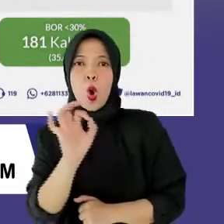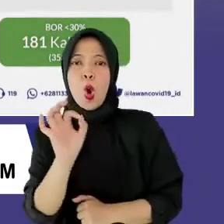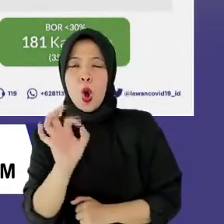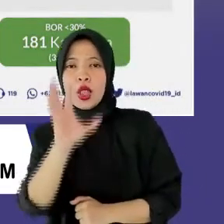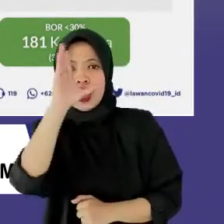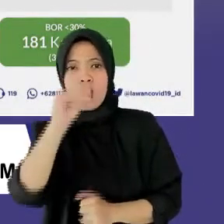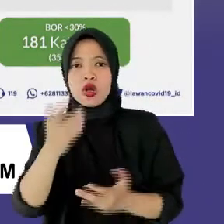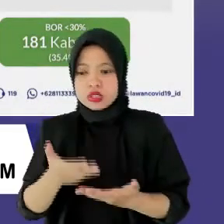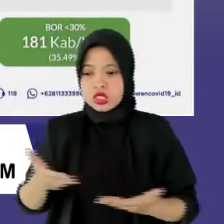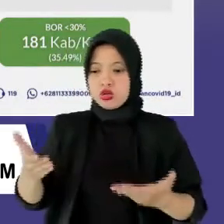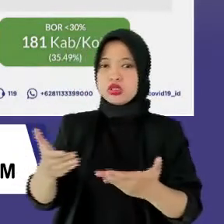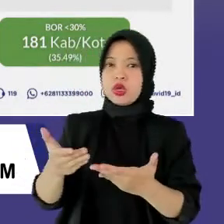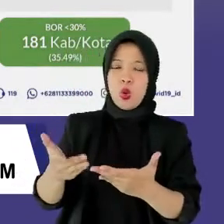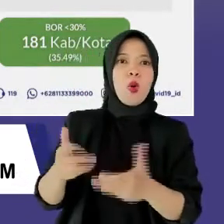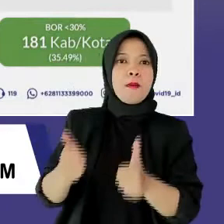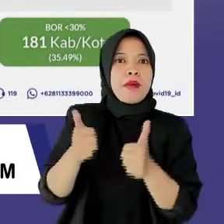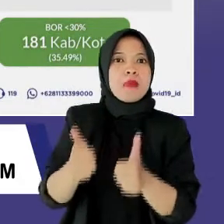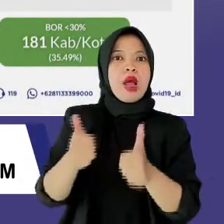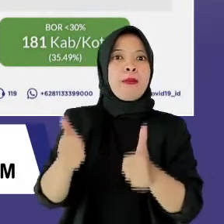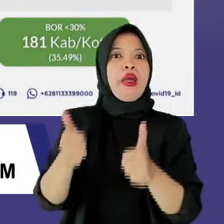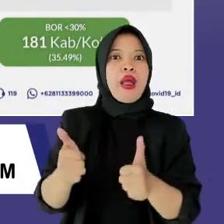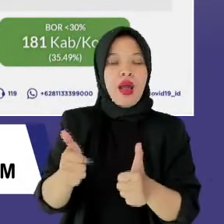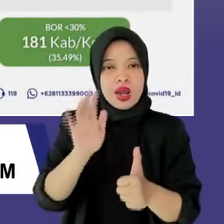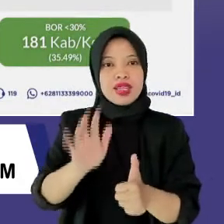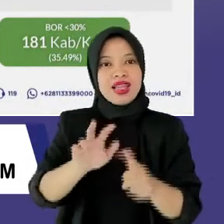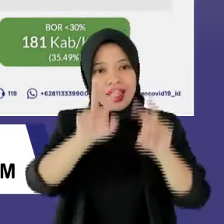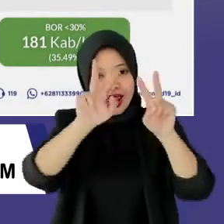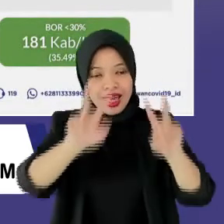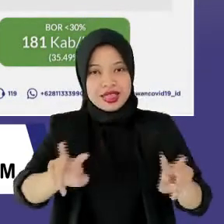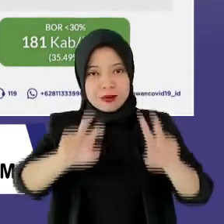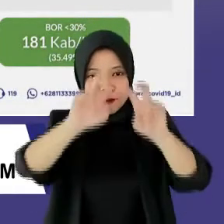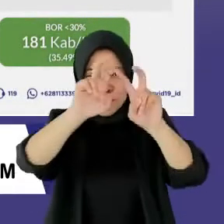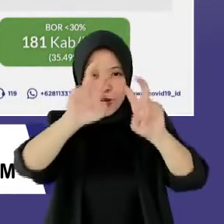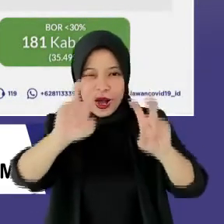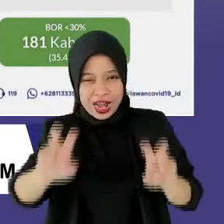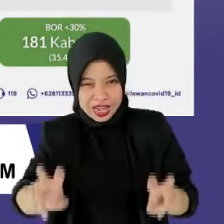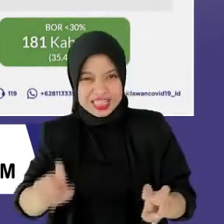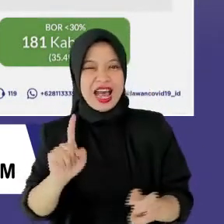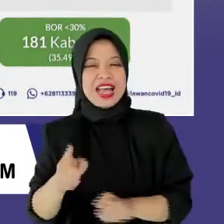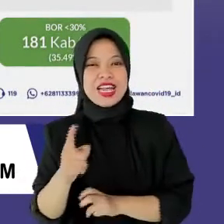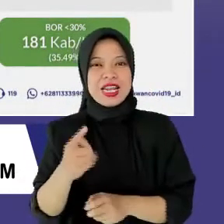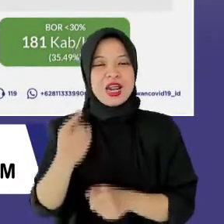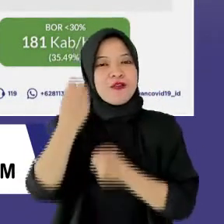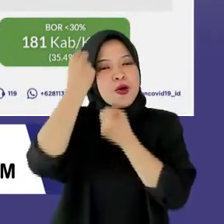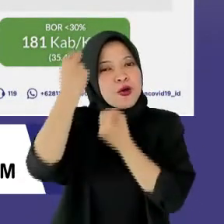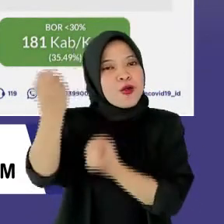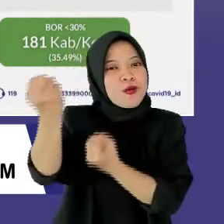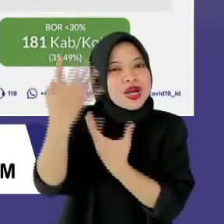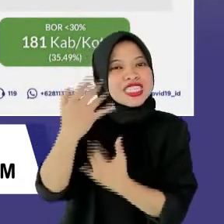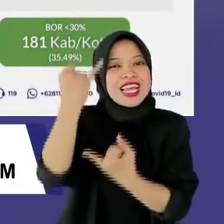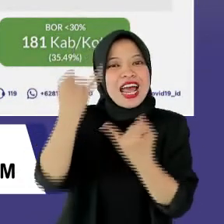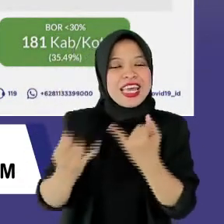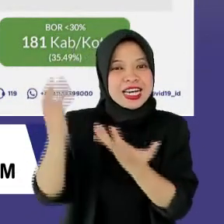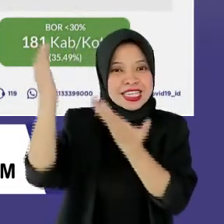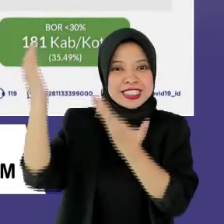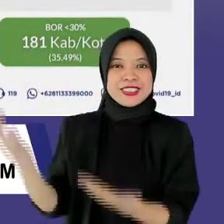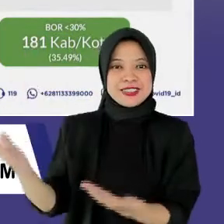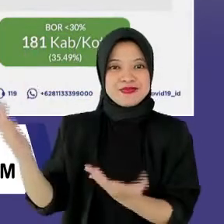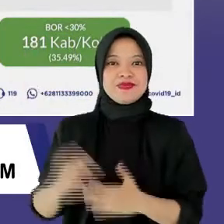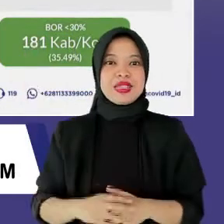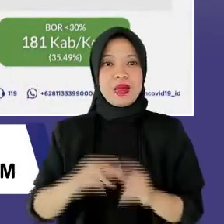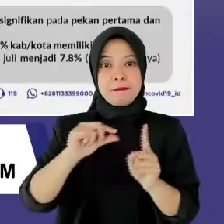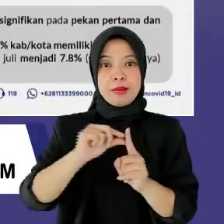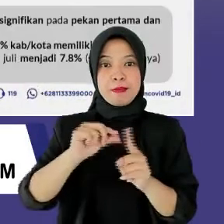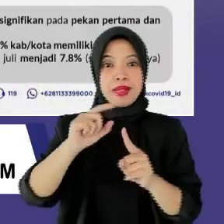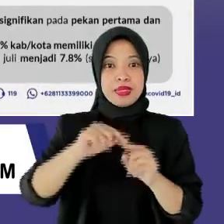ternyata kondisinya ada perbaikan. Nah, nanti saya akan kasih lihat secara time series. Ini adalah gambaran terakhir. Kita masuk ke